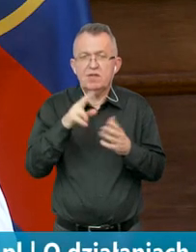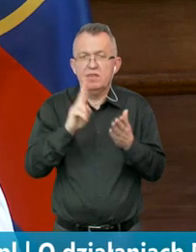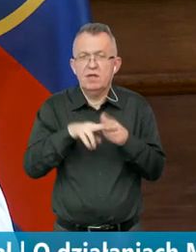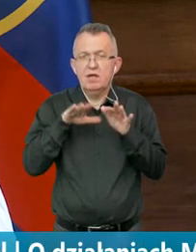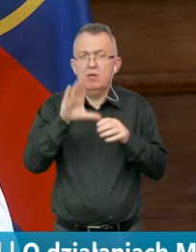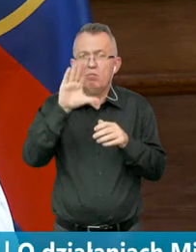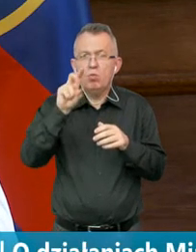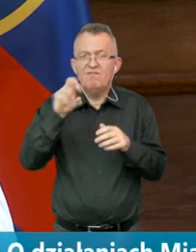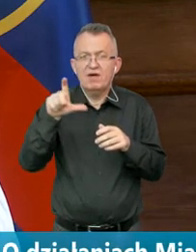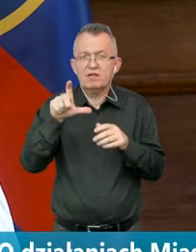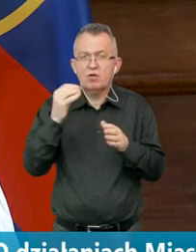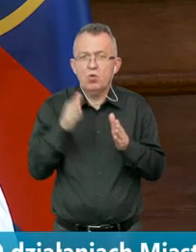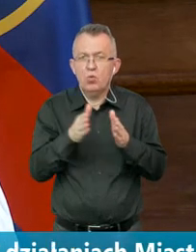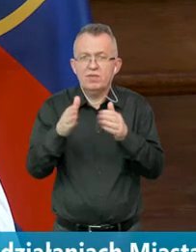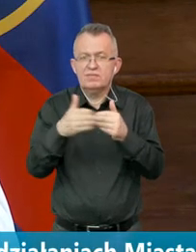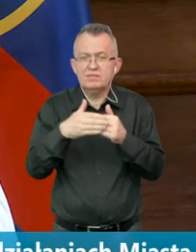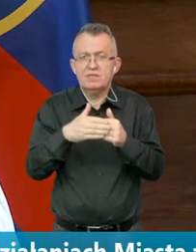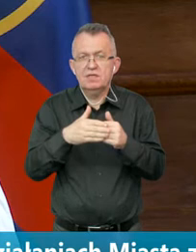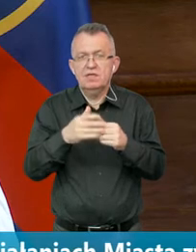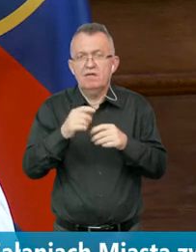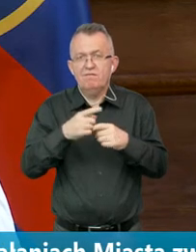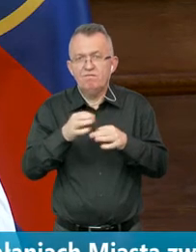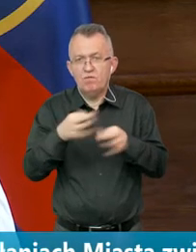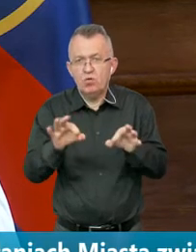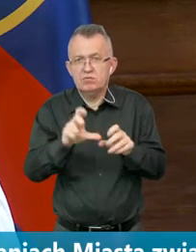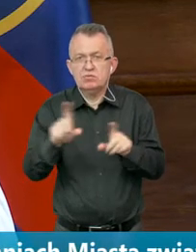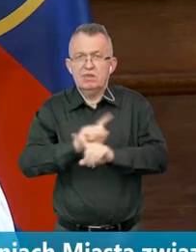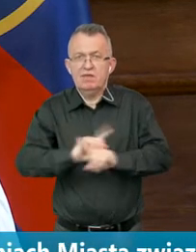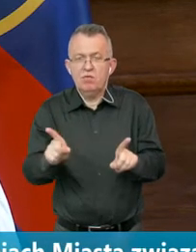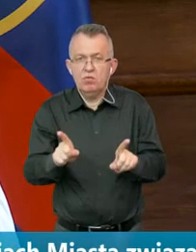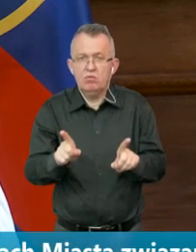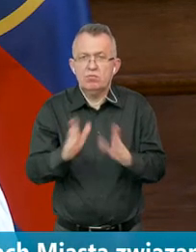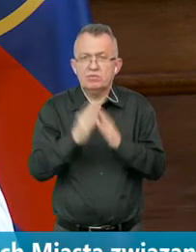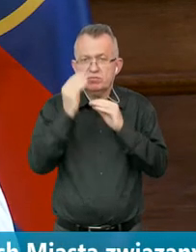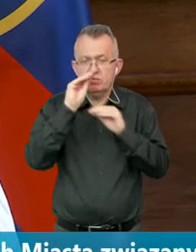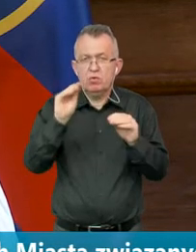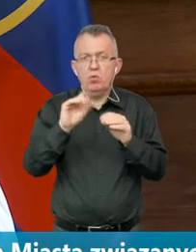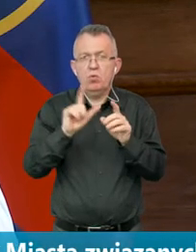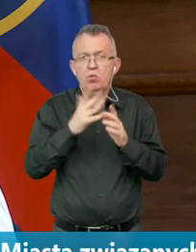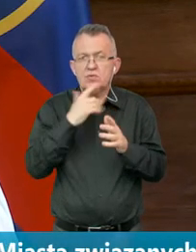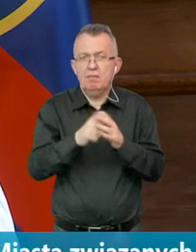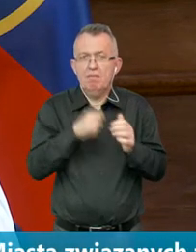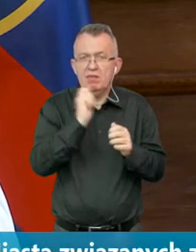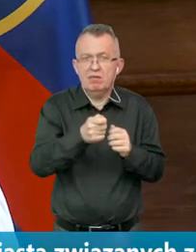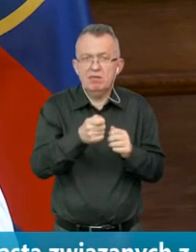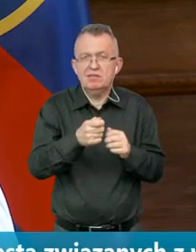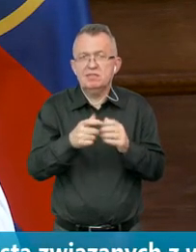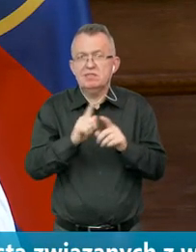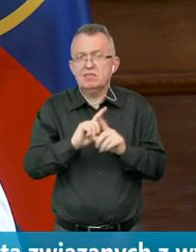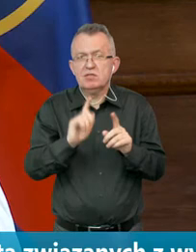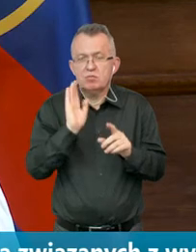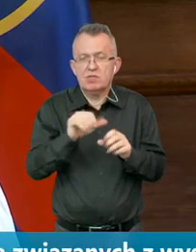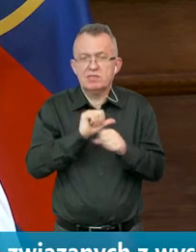bulwarach? Jest czy go nie ma? Jeżeli jest, to może warto o tym przypomnieć, bo niestety ludzie dostają mandaty, bo nie wiedzą o zakazie. Kiedy możemy spodziewać